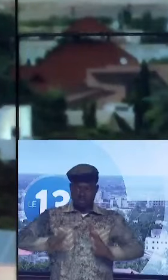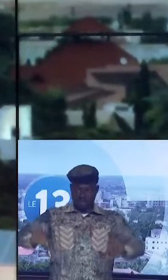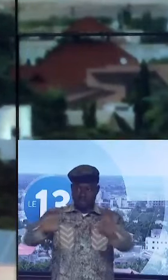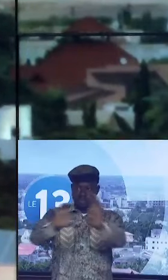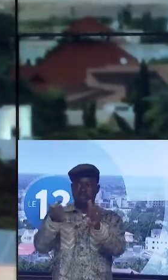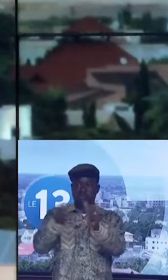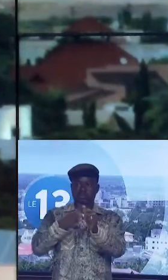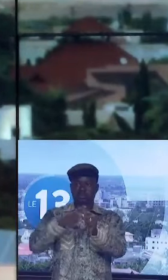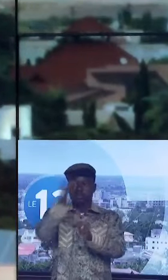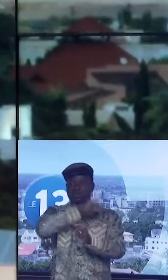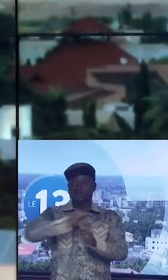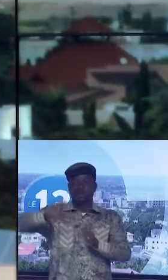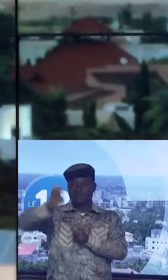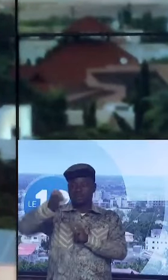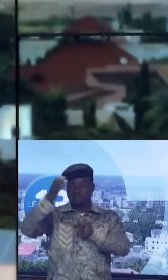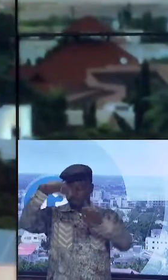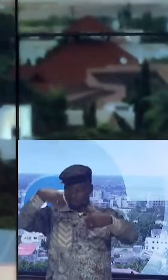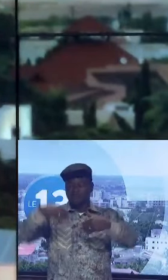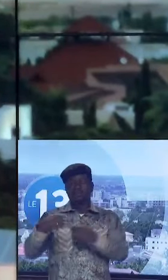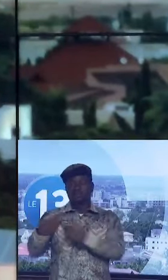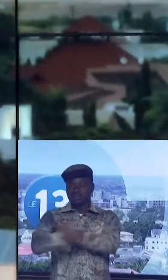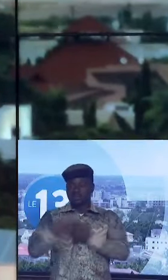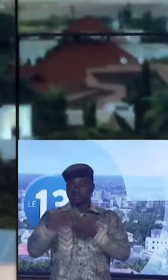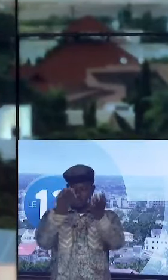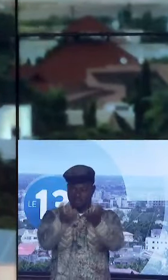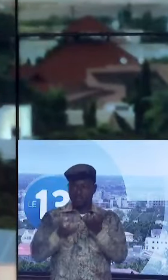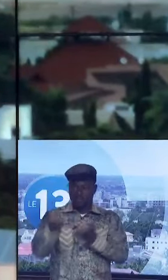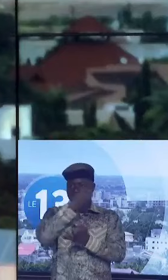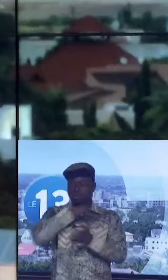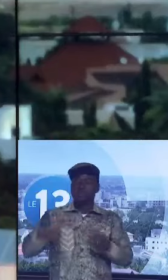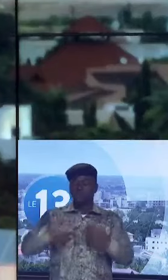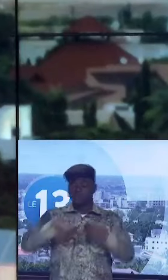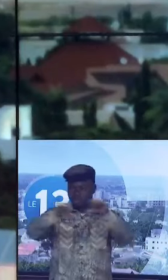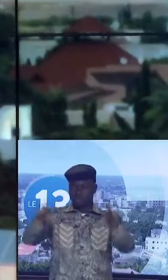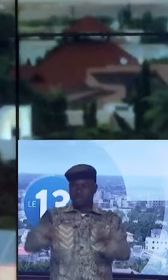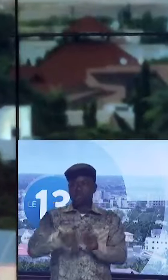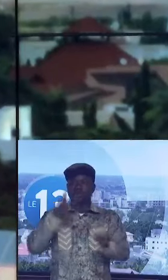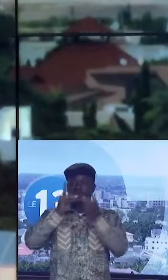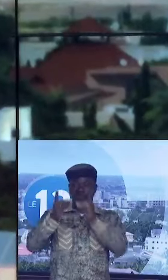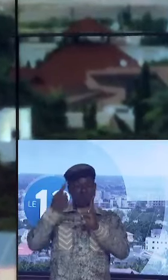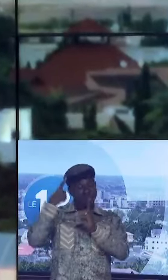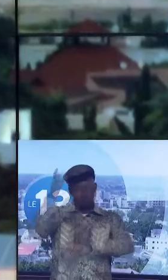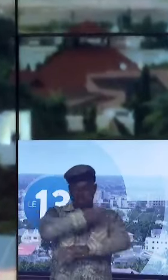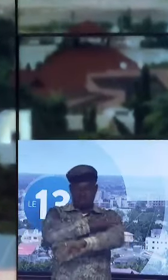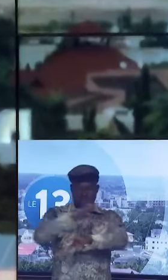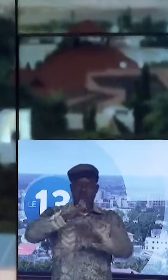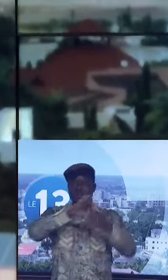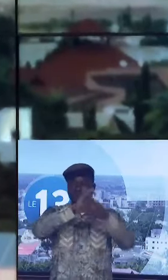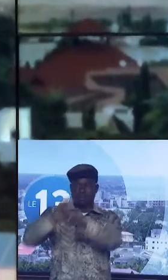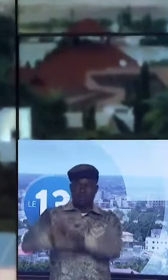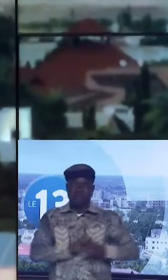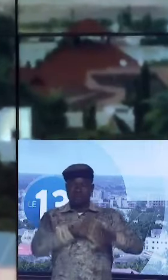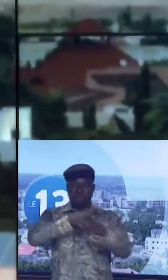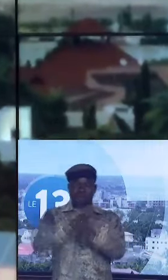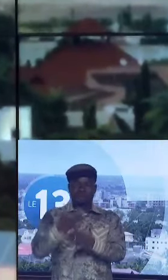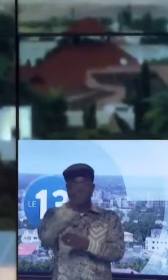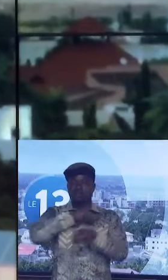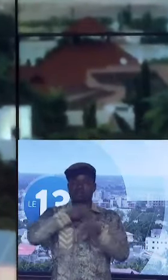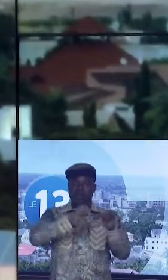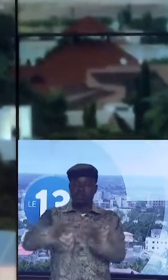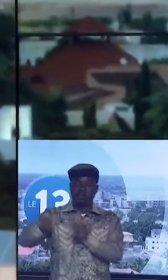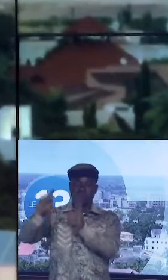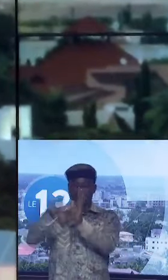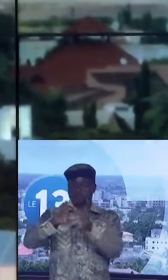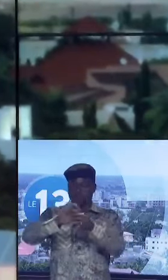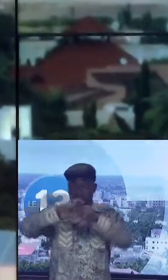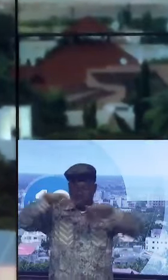première édition de la Journée communale de la jeunesse se veut un cadre de dialogue pour renforcer la collaboration entre les organisations des jeunes et les autres